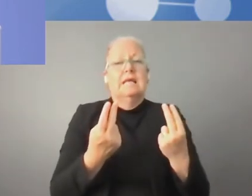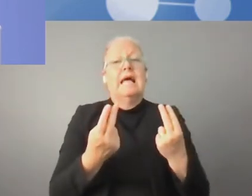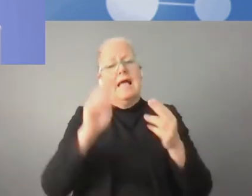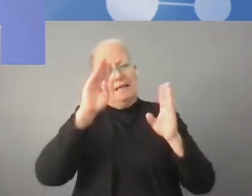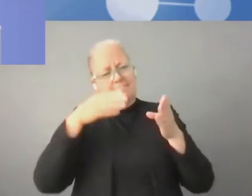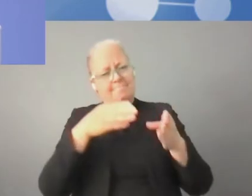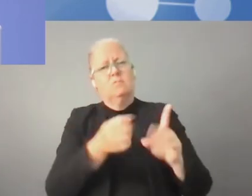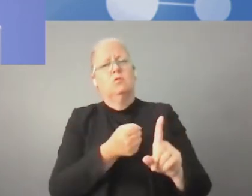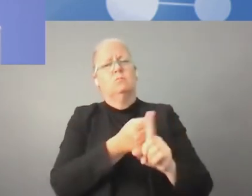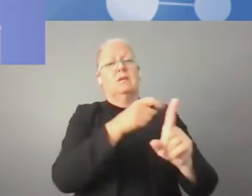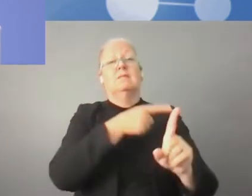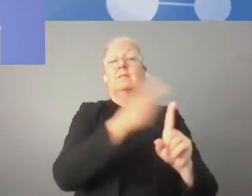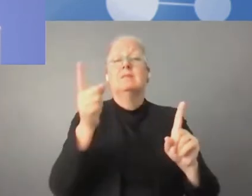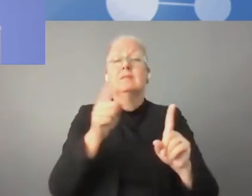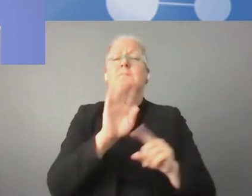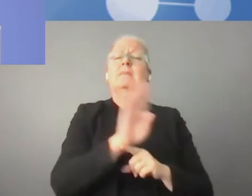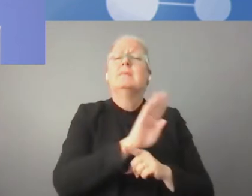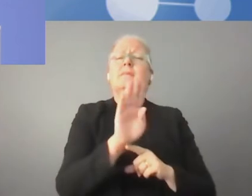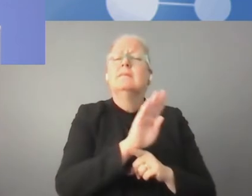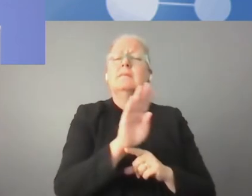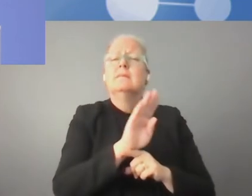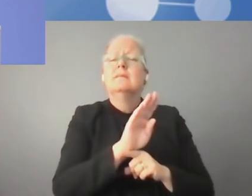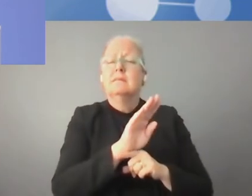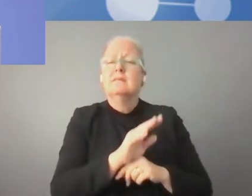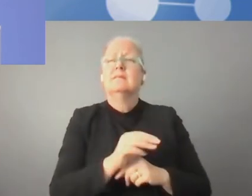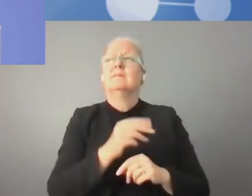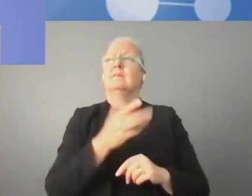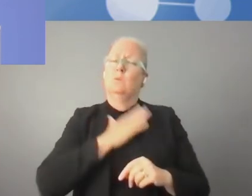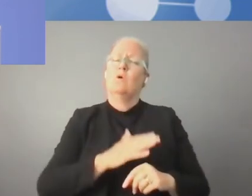得到实施。在欧洲的很多国家，比方说